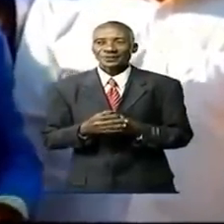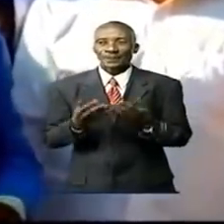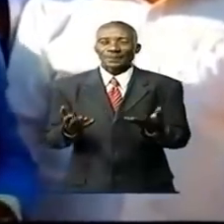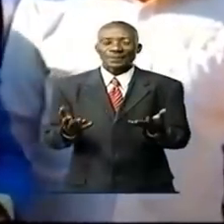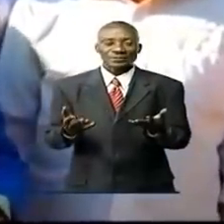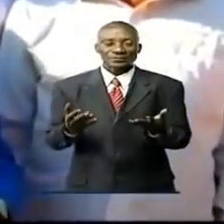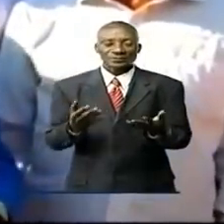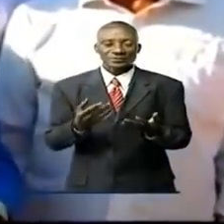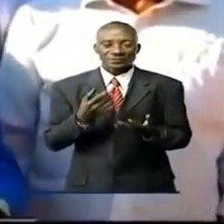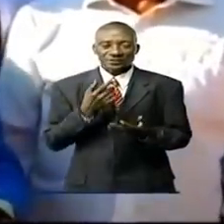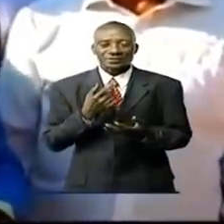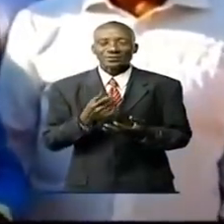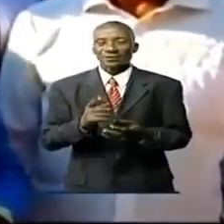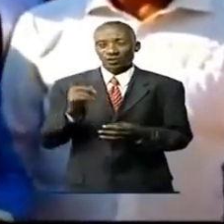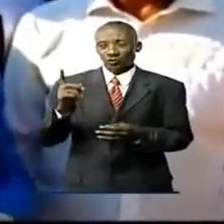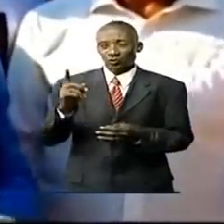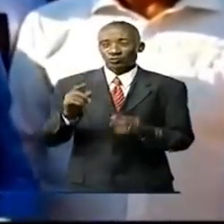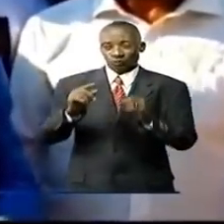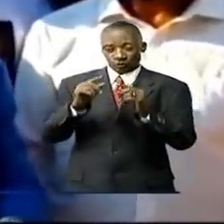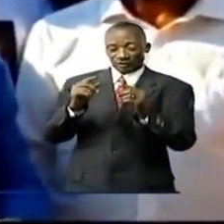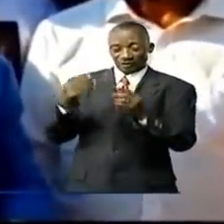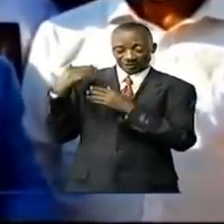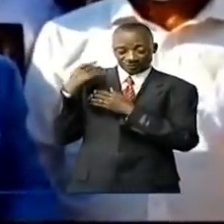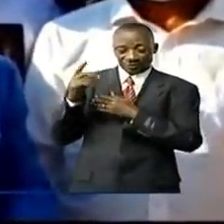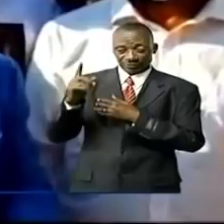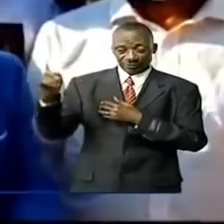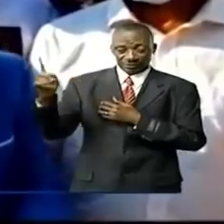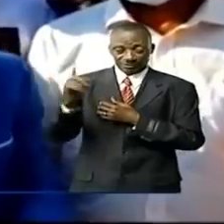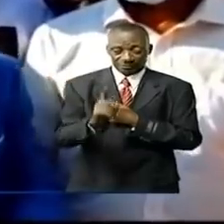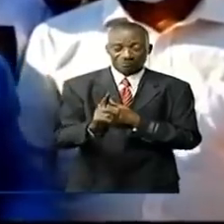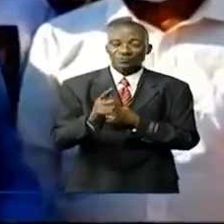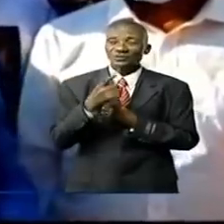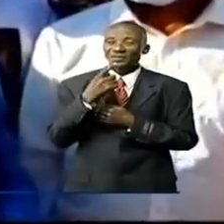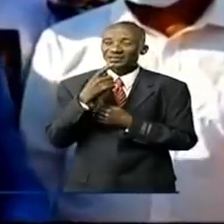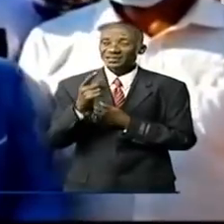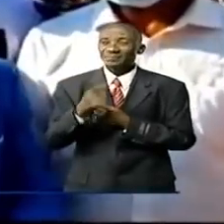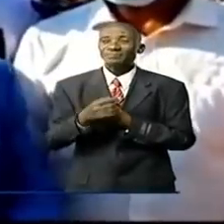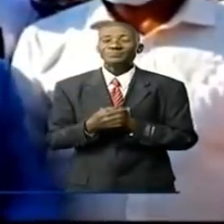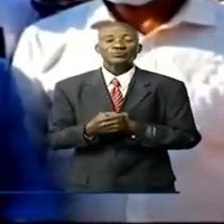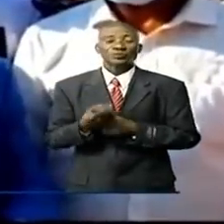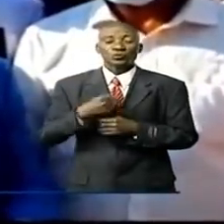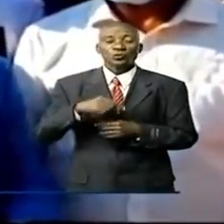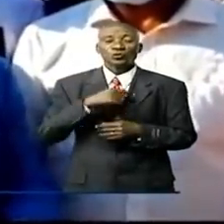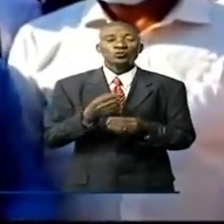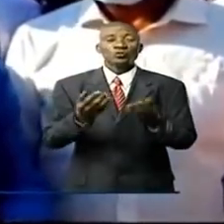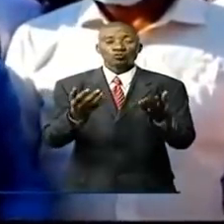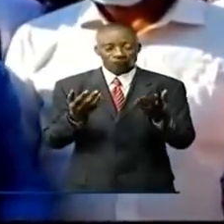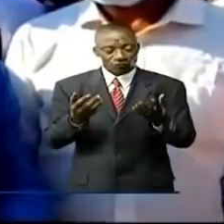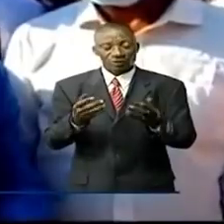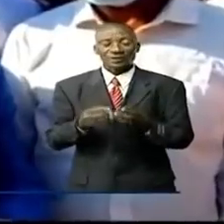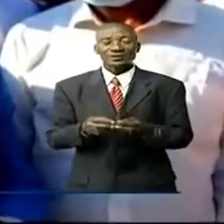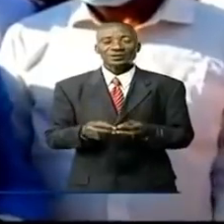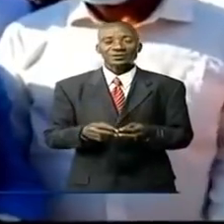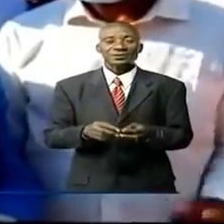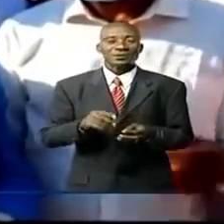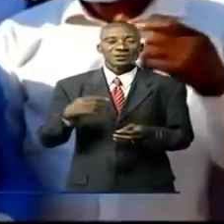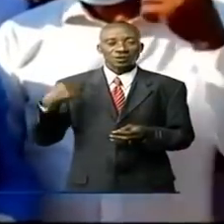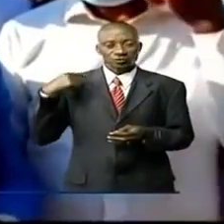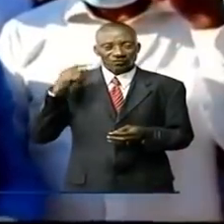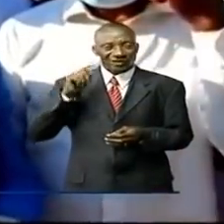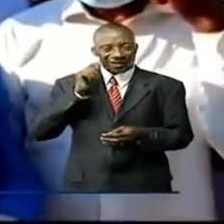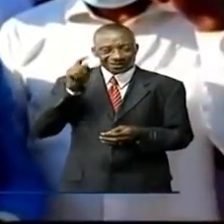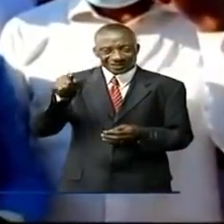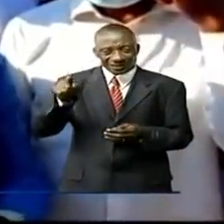Excellence Félix-Antoine Tshisekedi Tshilombo à la tête de notre cher pays continue de susciter de l'espoir au sein de